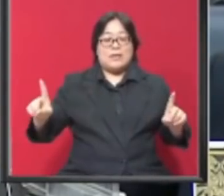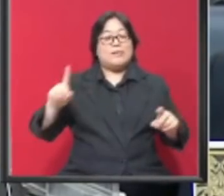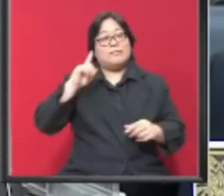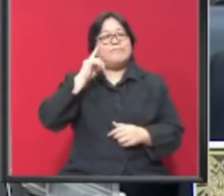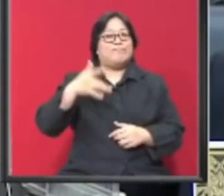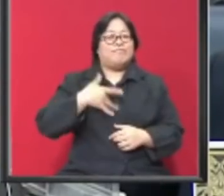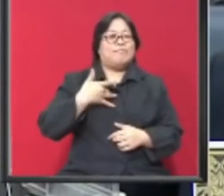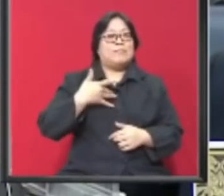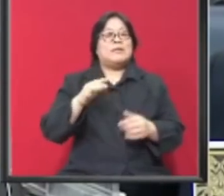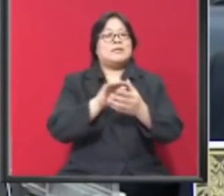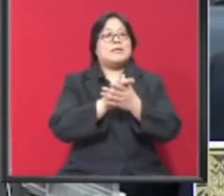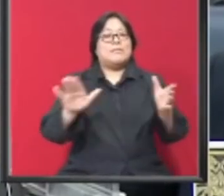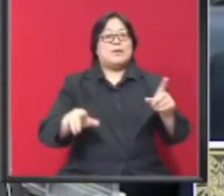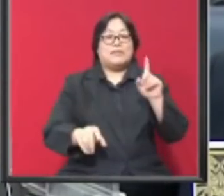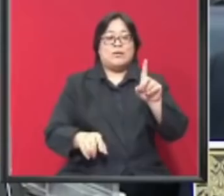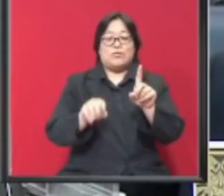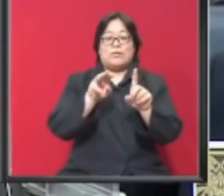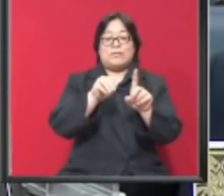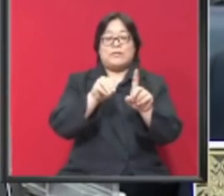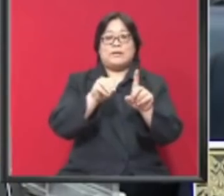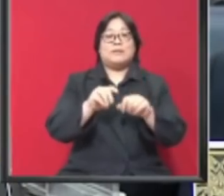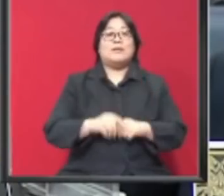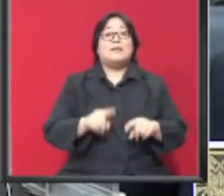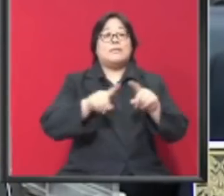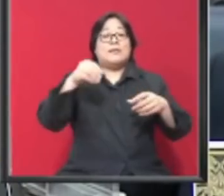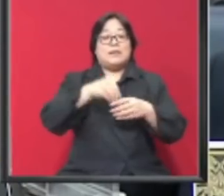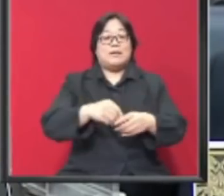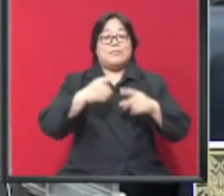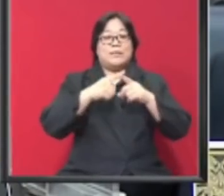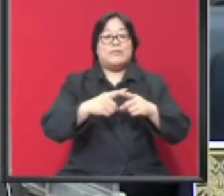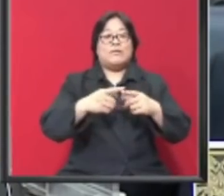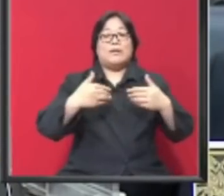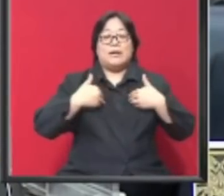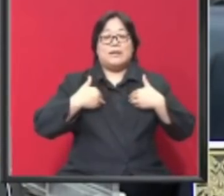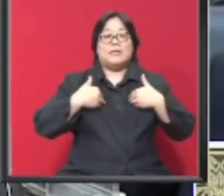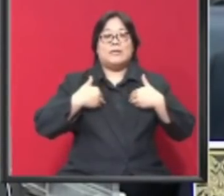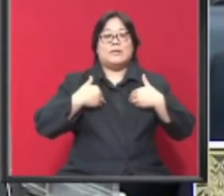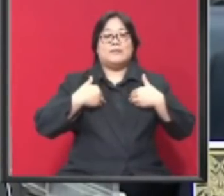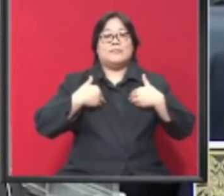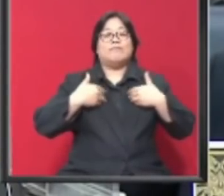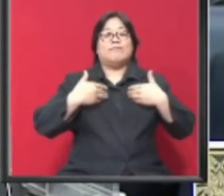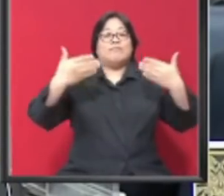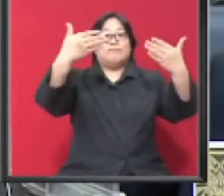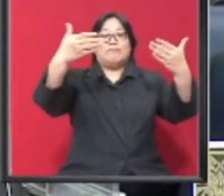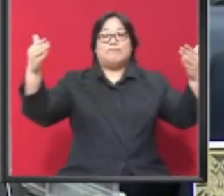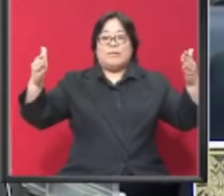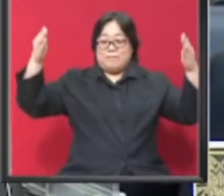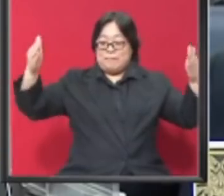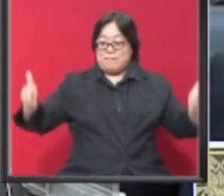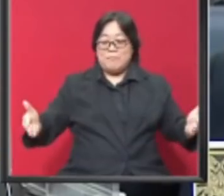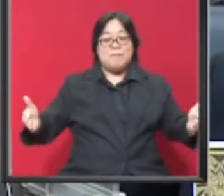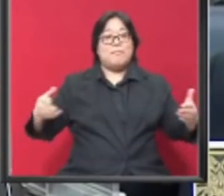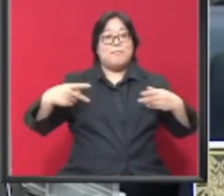selamat ialah 1 meter tetapi dalam dewan ada screen plastik yang melindungi